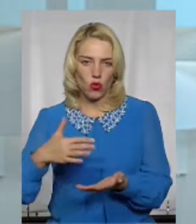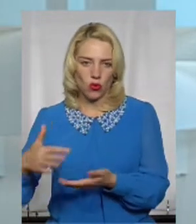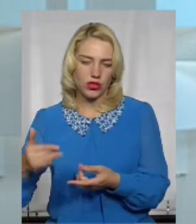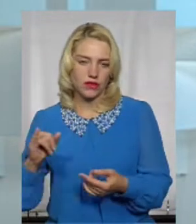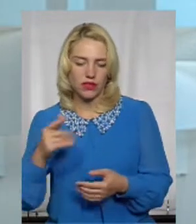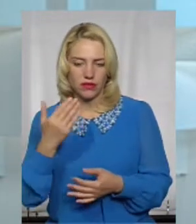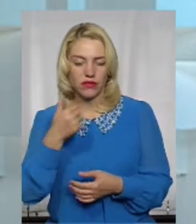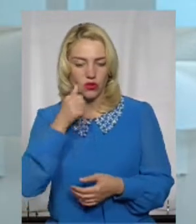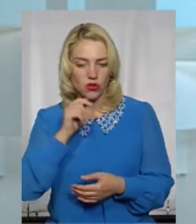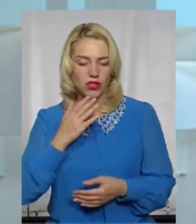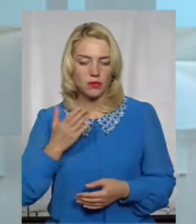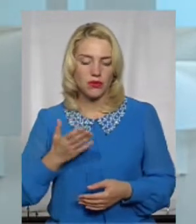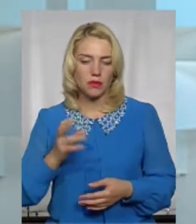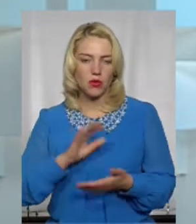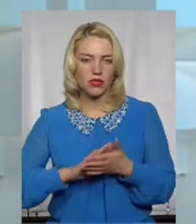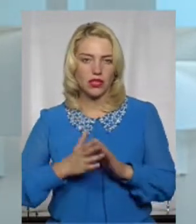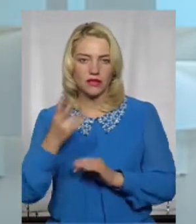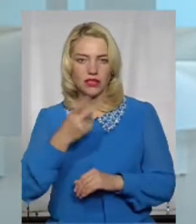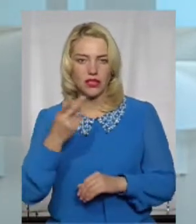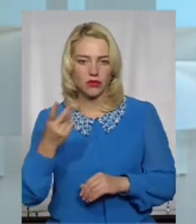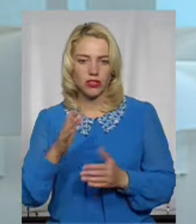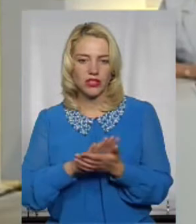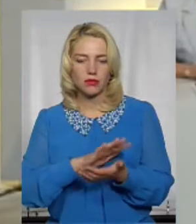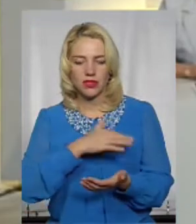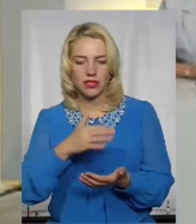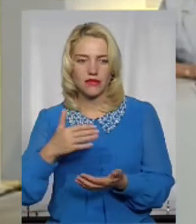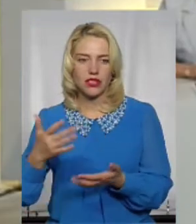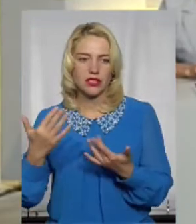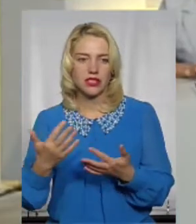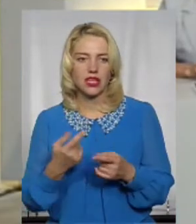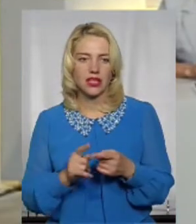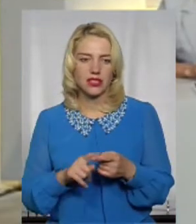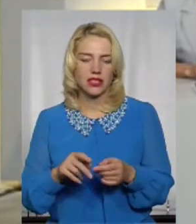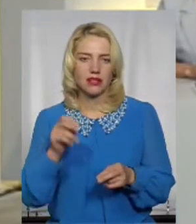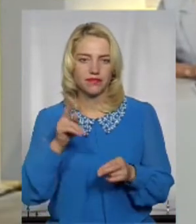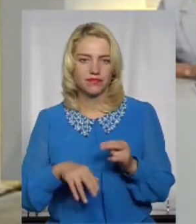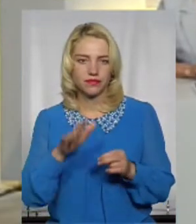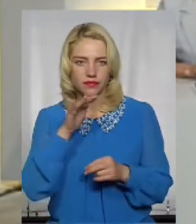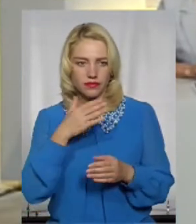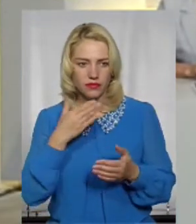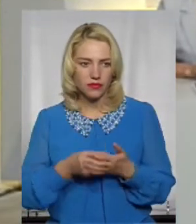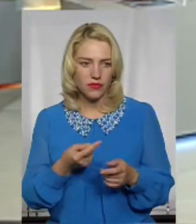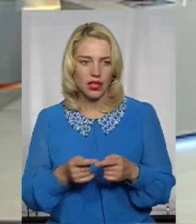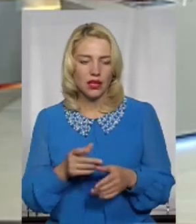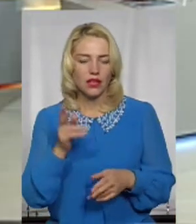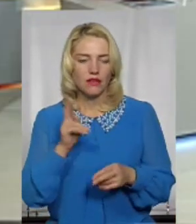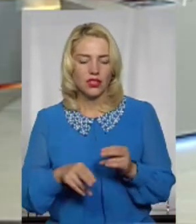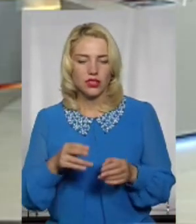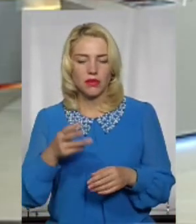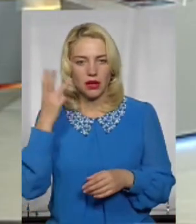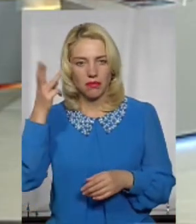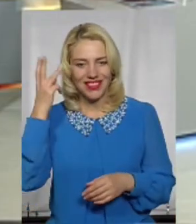стан 22 полігонів сміттєзвалищ. От скільки із них вичерпали свій ресурс? Вичерпали Коротко. Свій ресурс, я